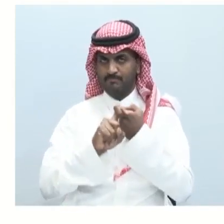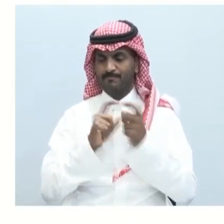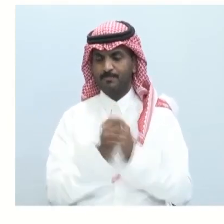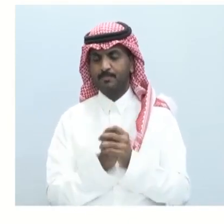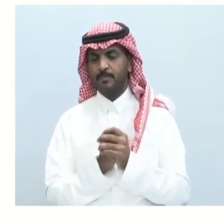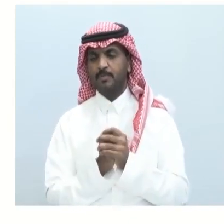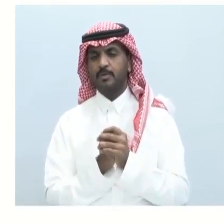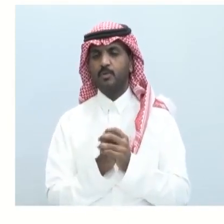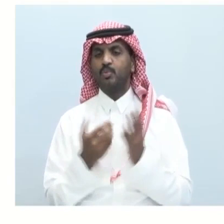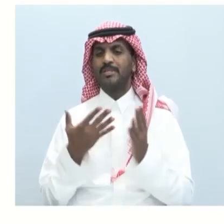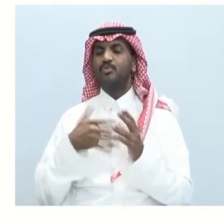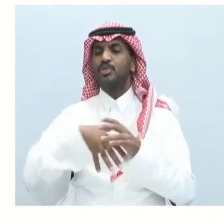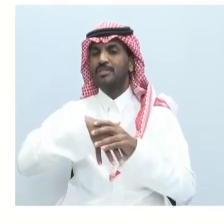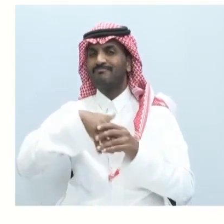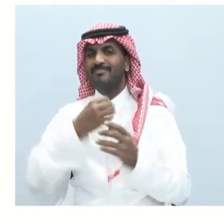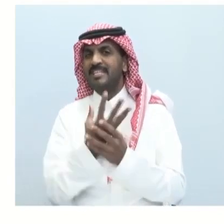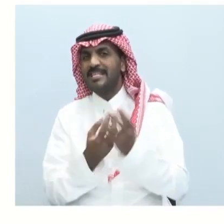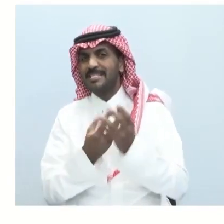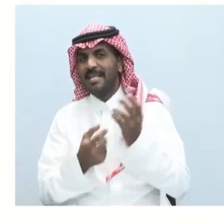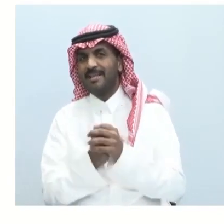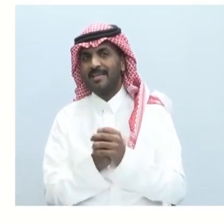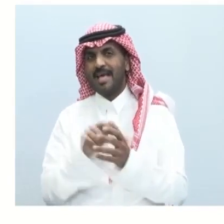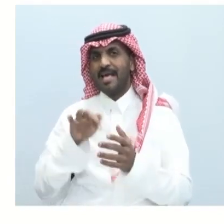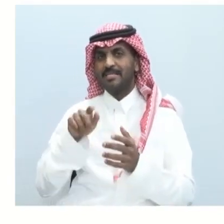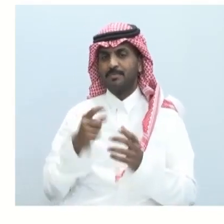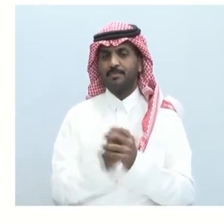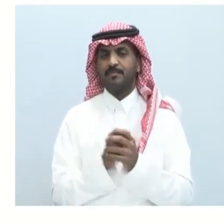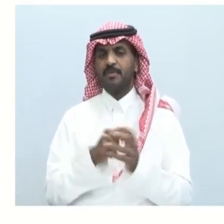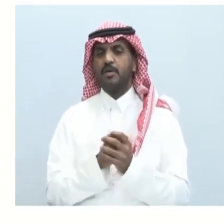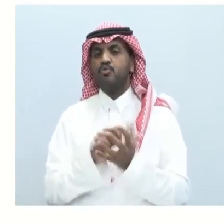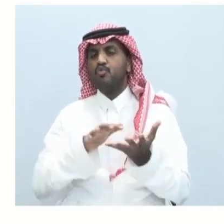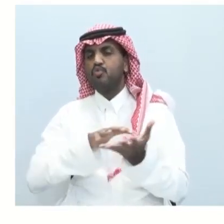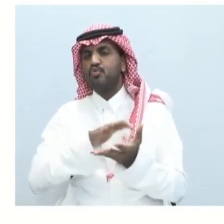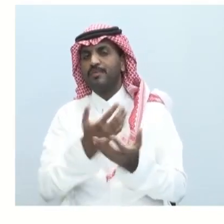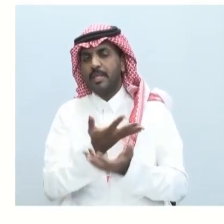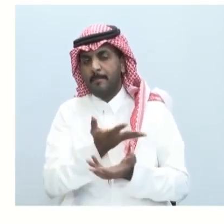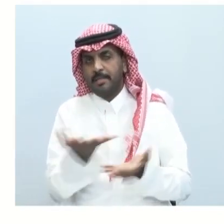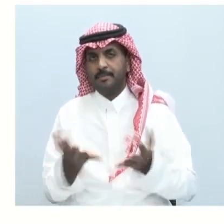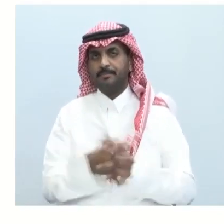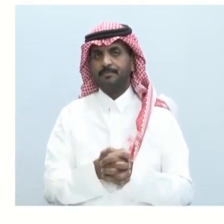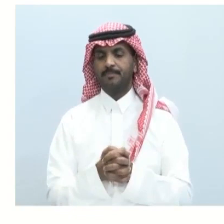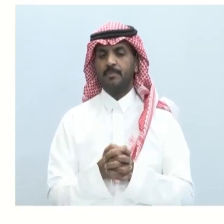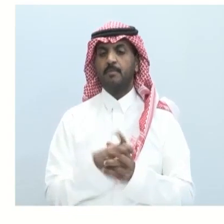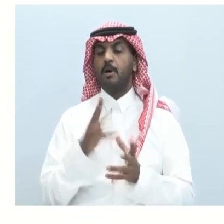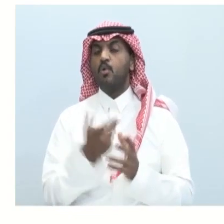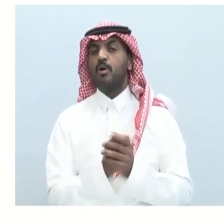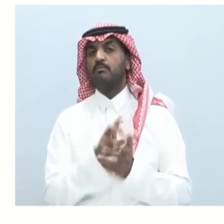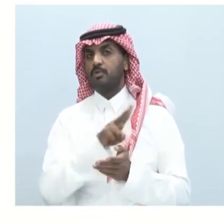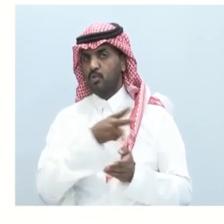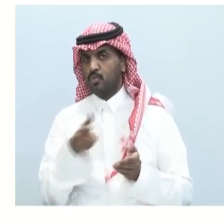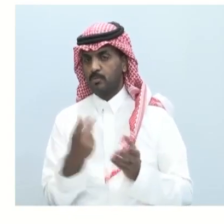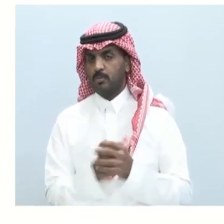فيما بينها وتنتج نسلا خصم في الظروف ماذا الطبيعيه اذا ما هو النوع